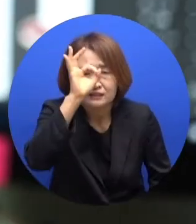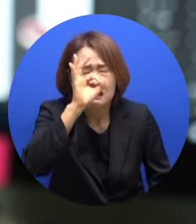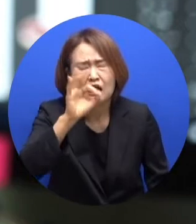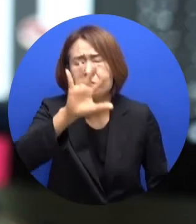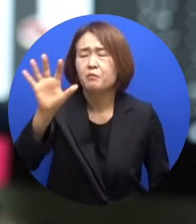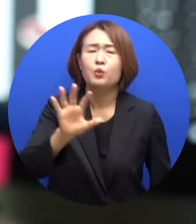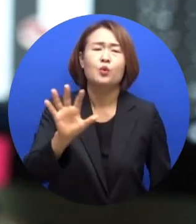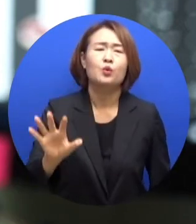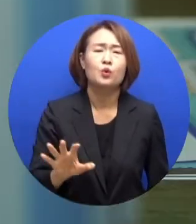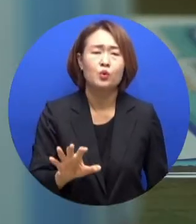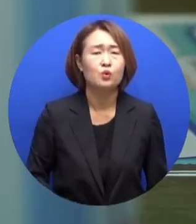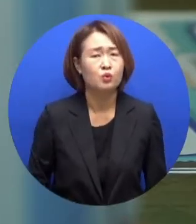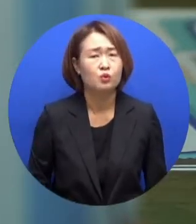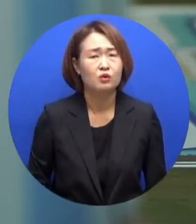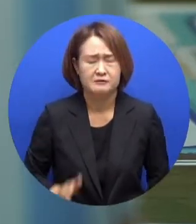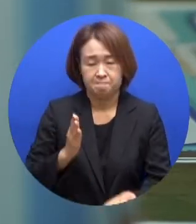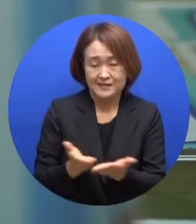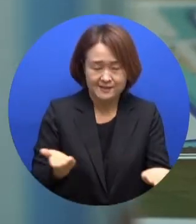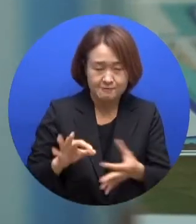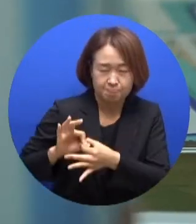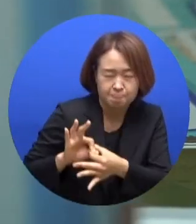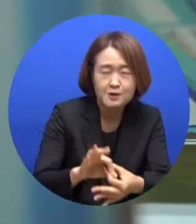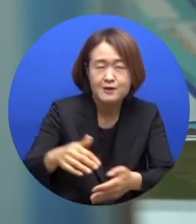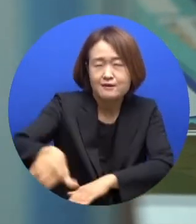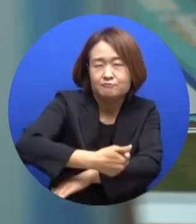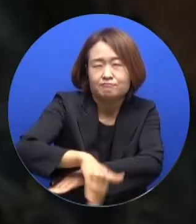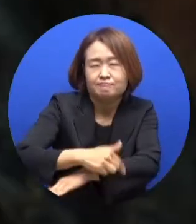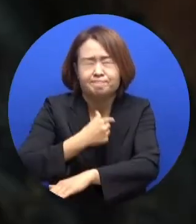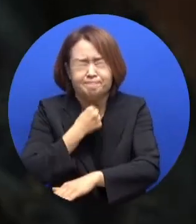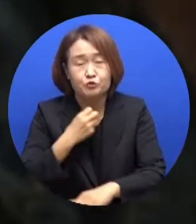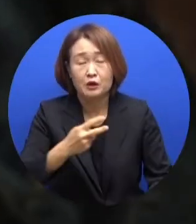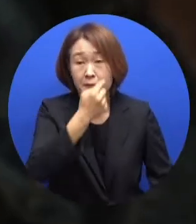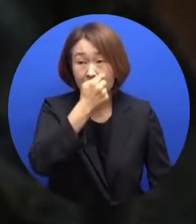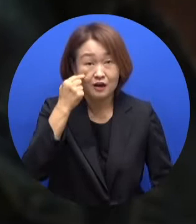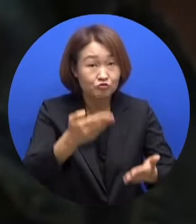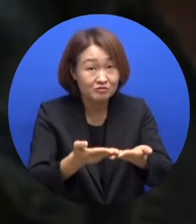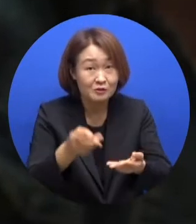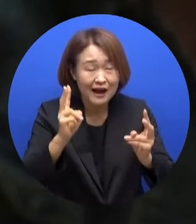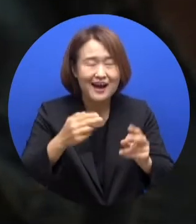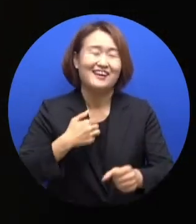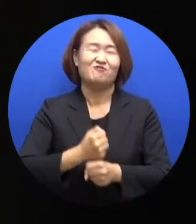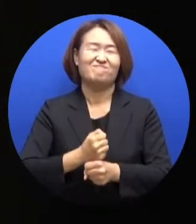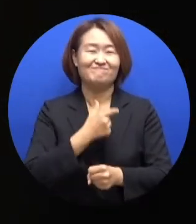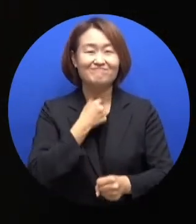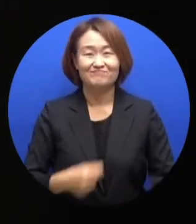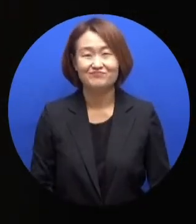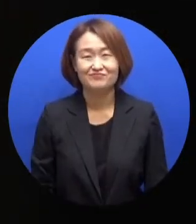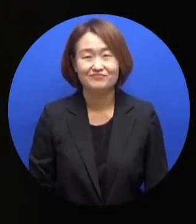되고, 그래서 이런 좀 지속적인 일자리를 보장할 수 있는 기업을 또 만들고